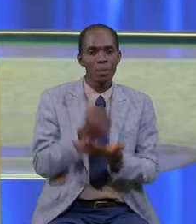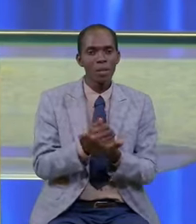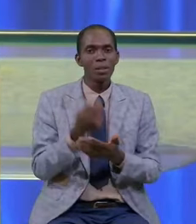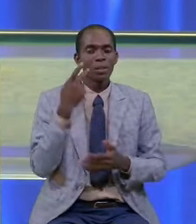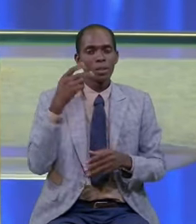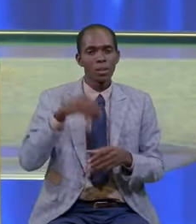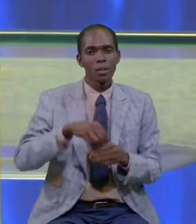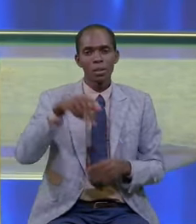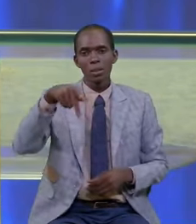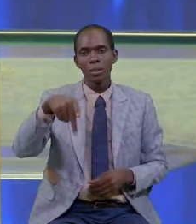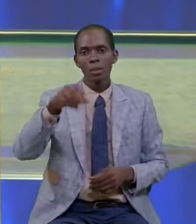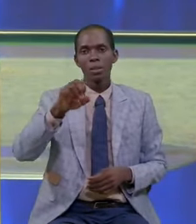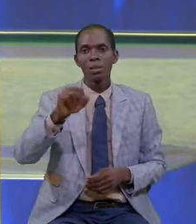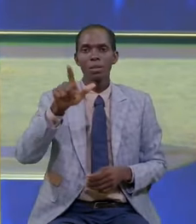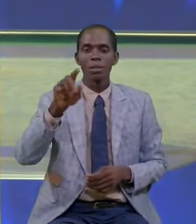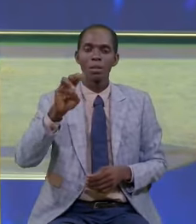psaumes.